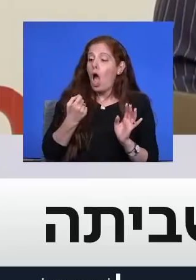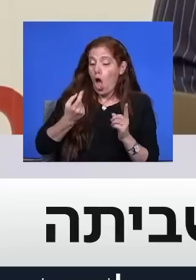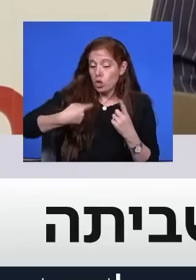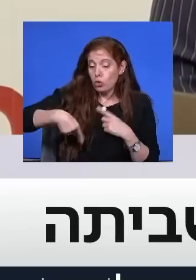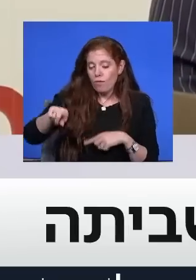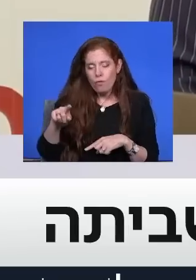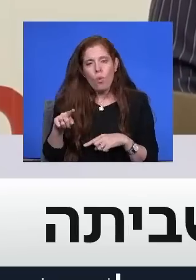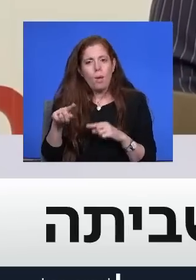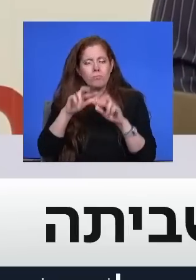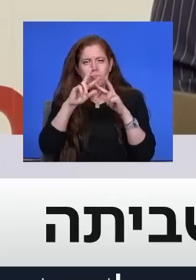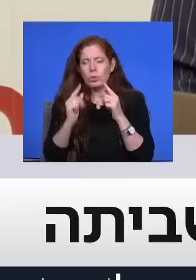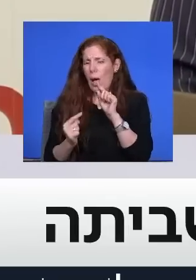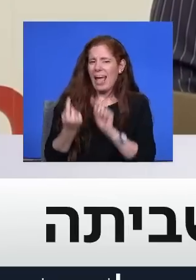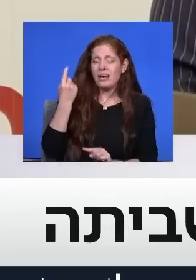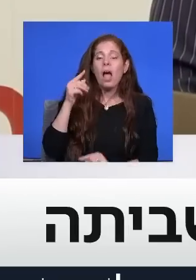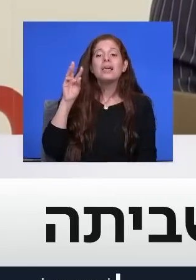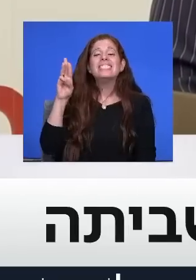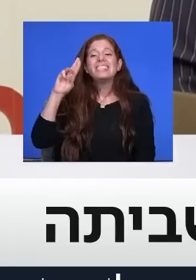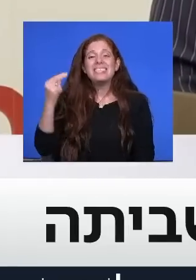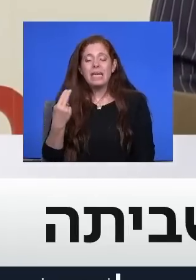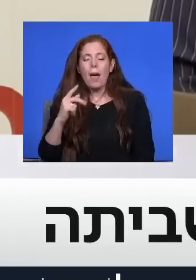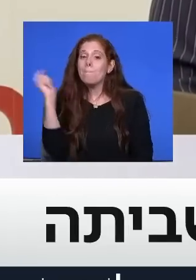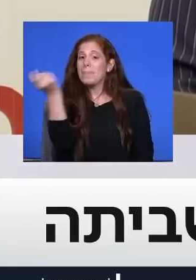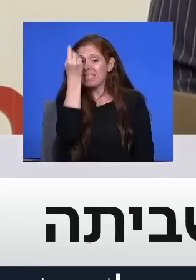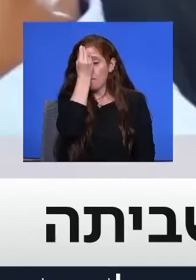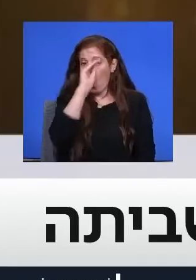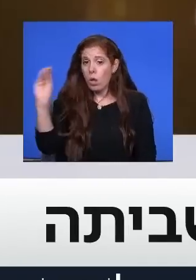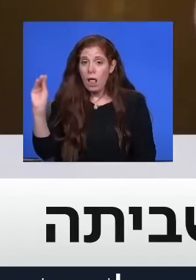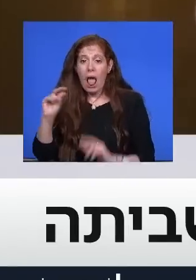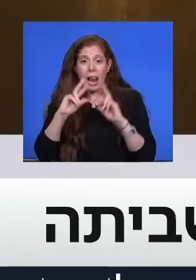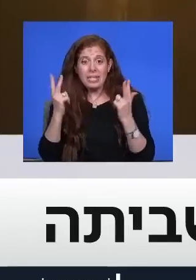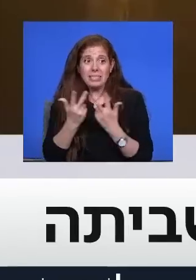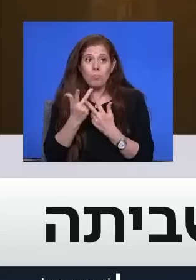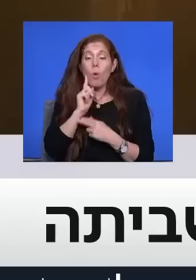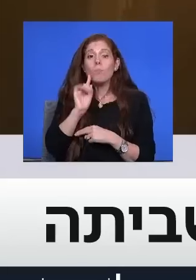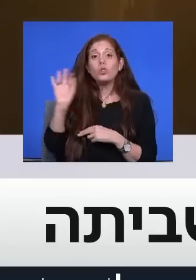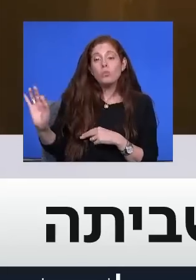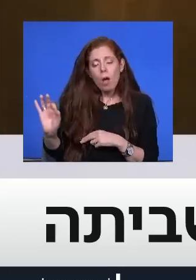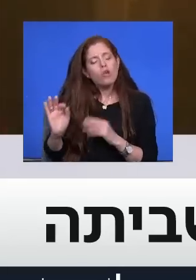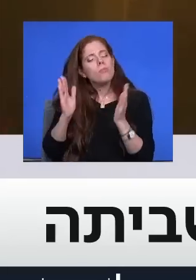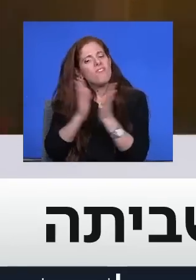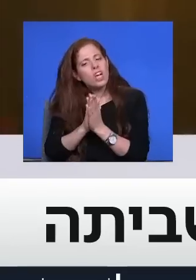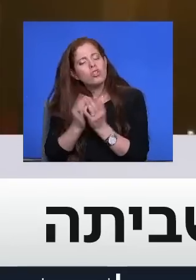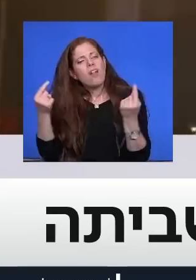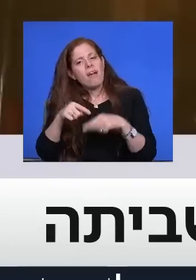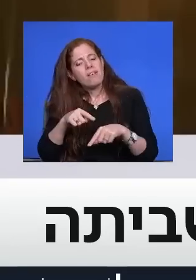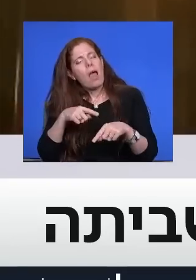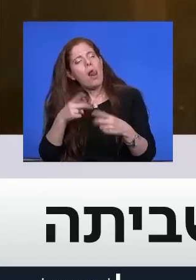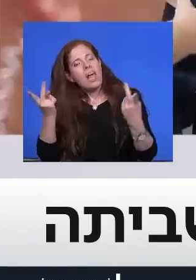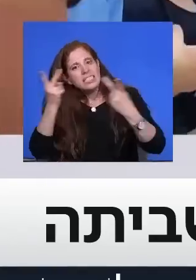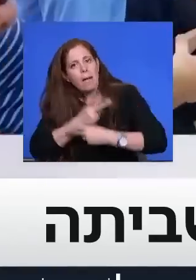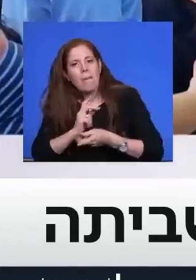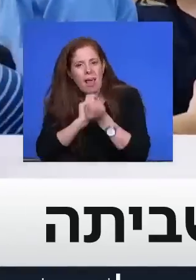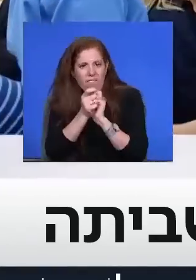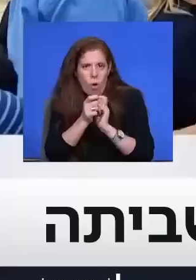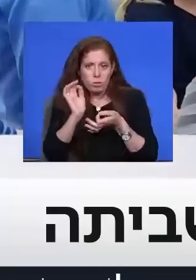מאוד חריג, שרה נתניהו פרסמה הודעה לציבור בשמה שהיא קוראת להגיע להסכמה רחבה על הרפורמה המשפטית. ההודעה הזאת